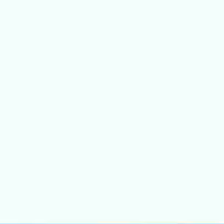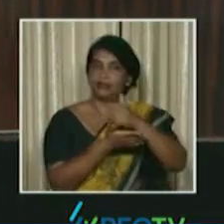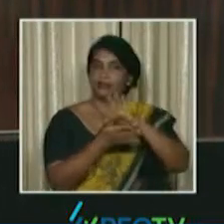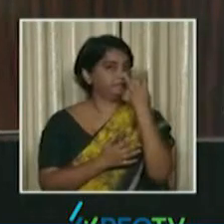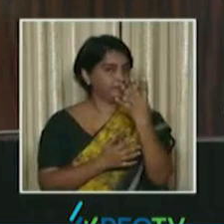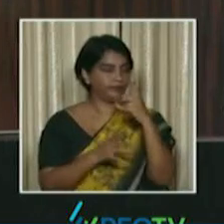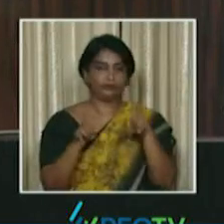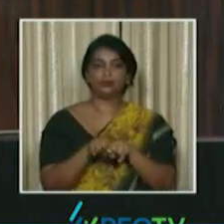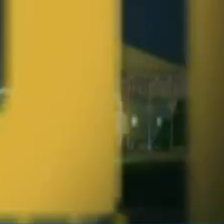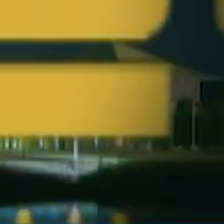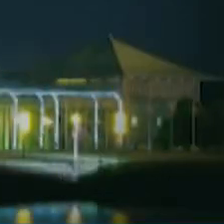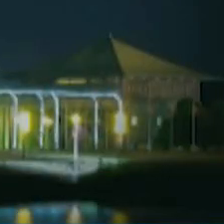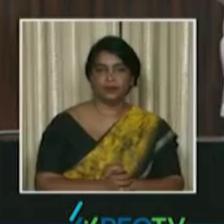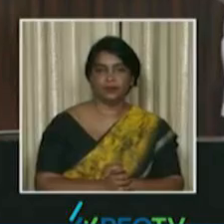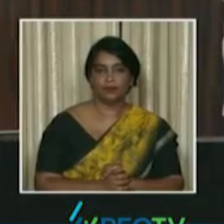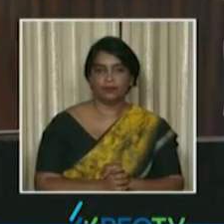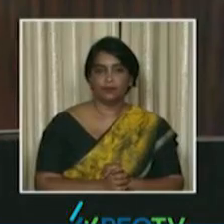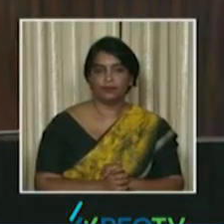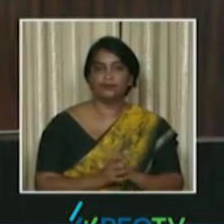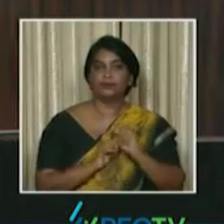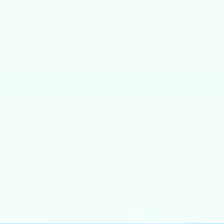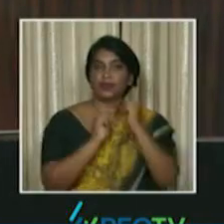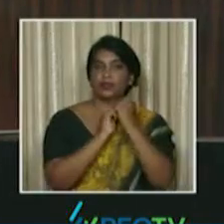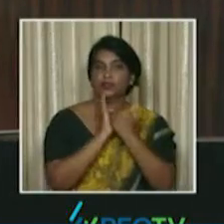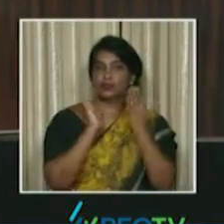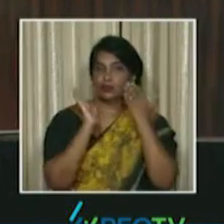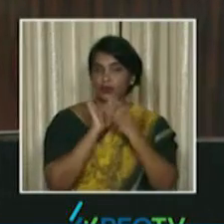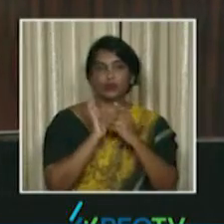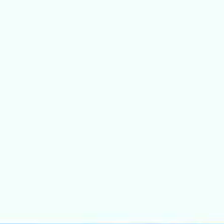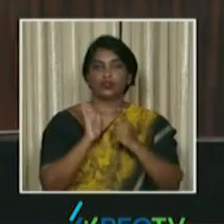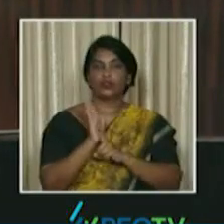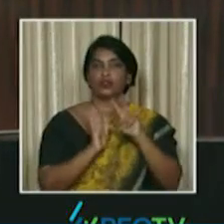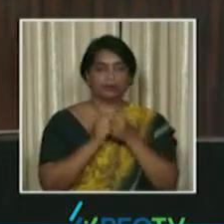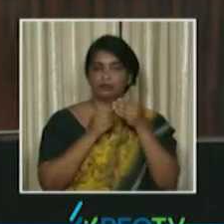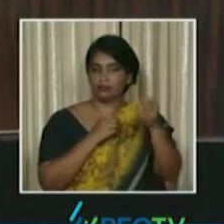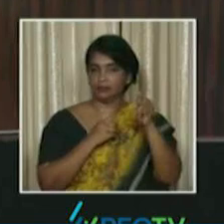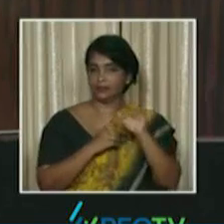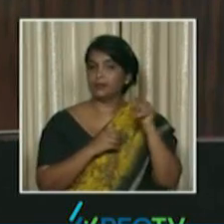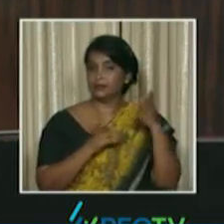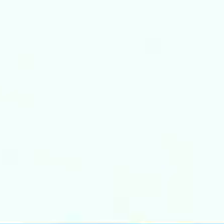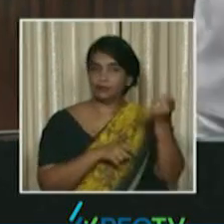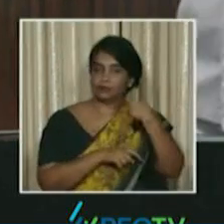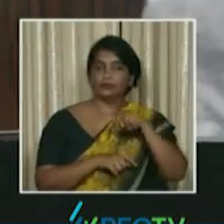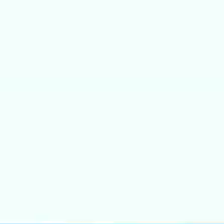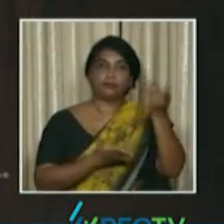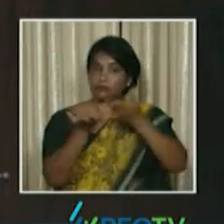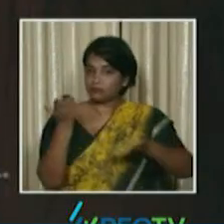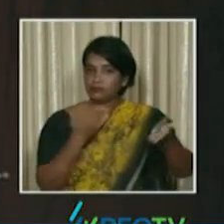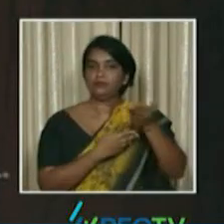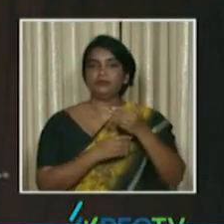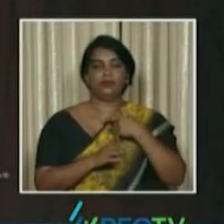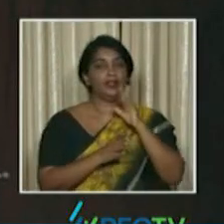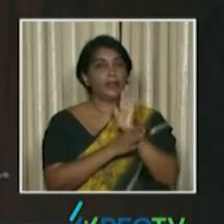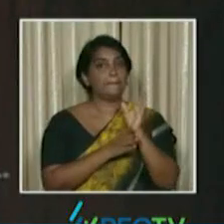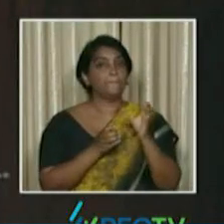4ක පිටපත්ද මා වෙත ලැබී ඇත. පාර්ලිමේන්තු කටයුතු පිළිබඳ කාර්යක සභාවේ රැස්වීමක් මද දින පැමිණ සහභාගී වන ලෙස ගැනුම් දීමට කැමැත්. ශ්‍රී ලංකා